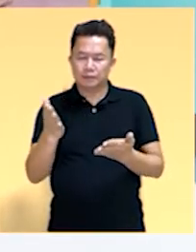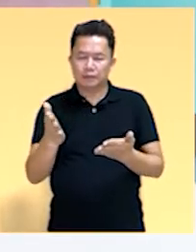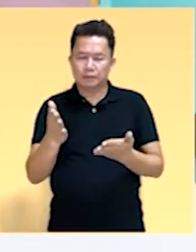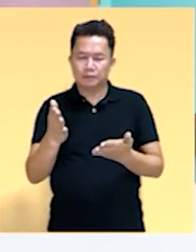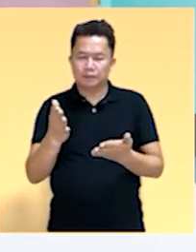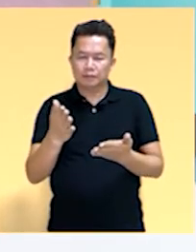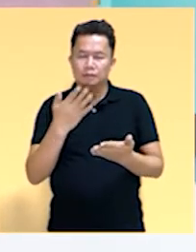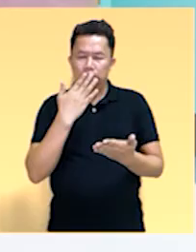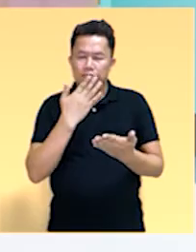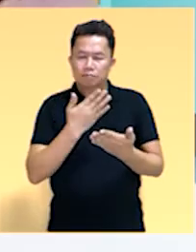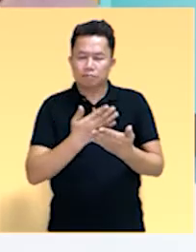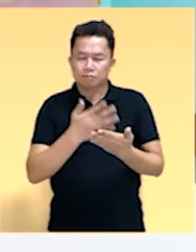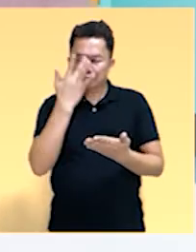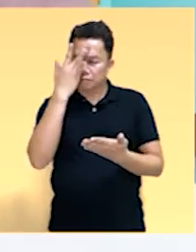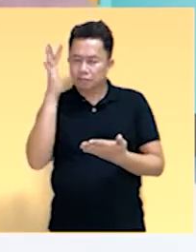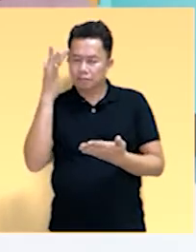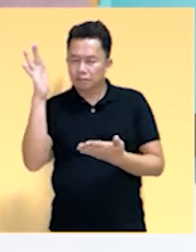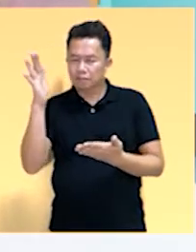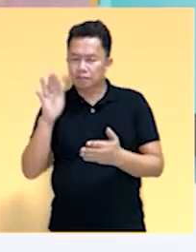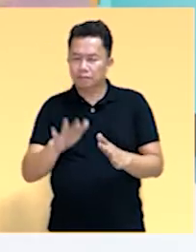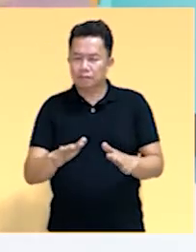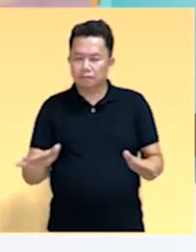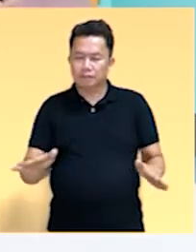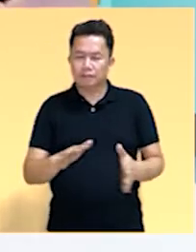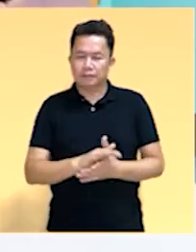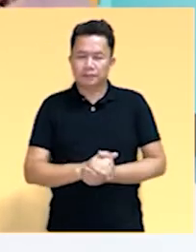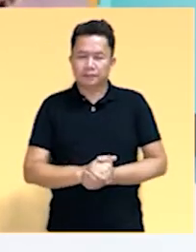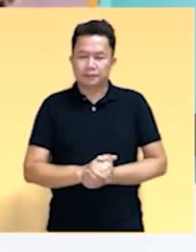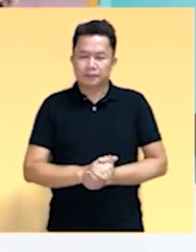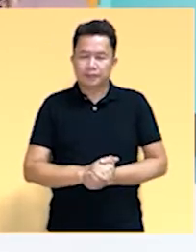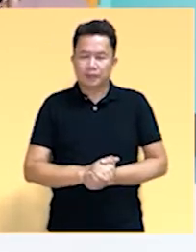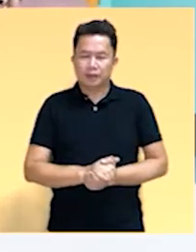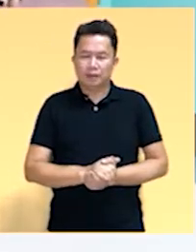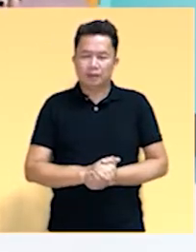ninyo. Good job, kids! Ang gagaling ninyo!